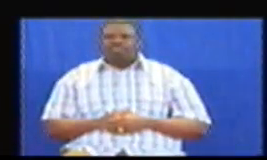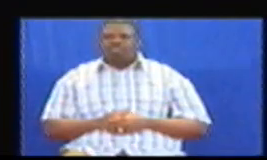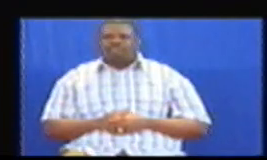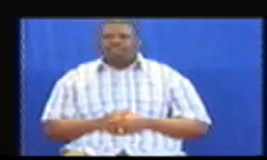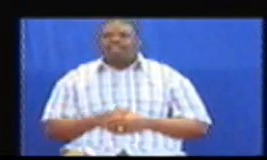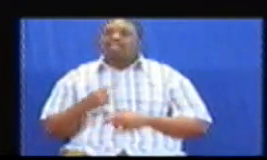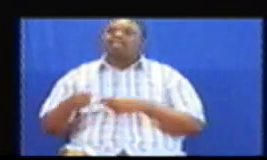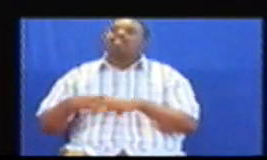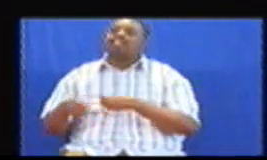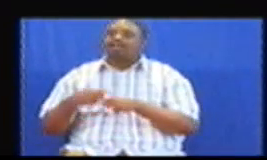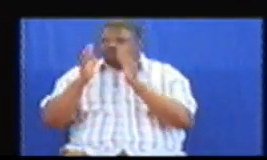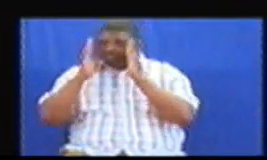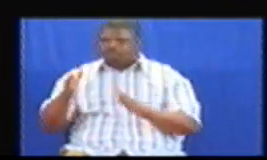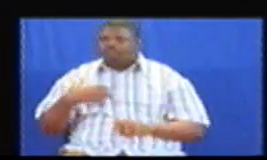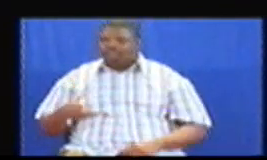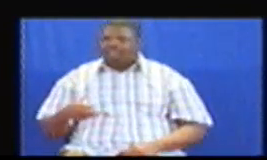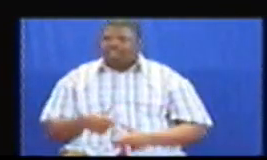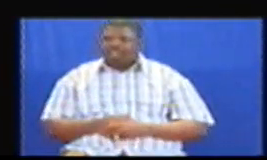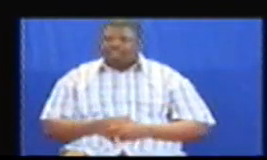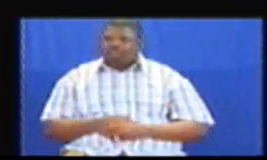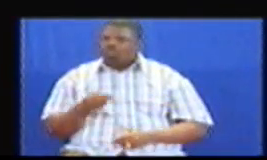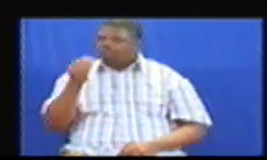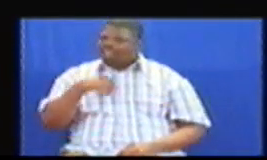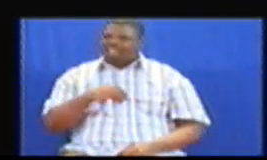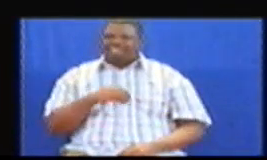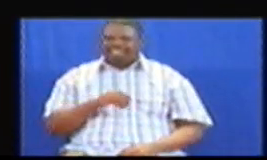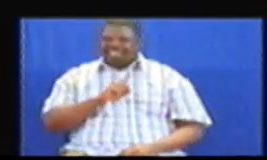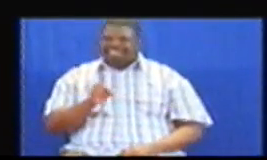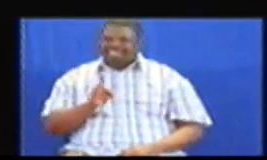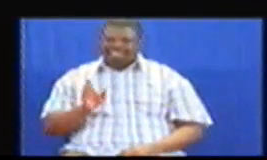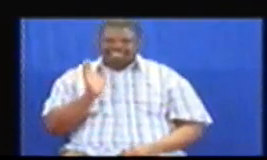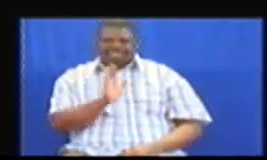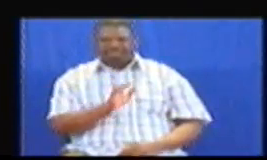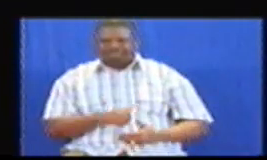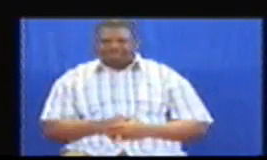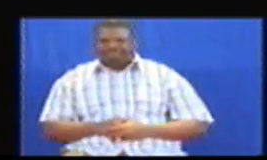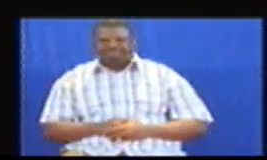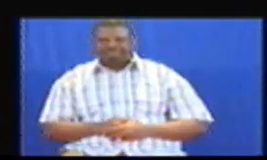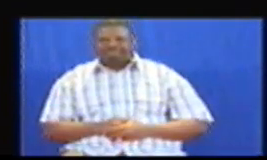Endelea Mheshimiwa Waziri, wanakulia dakika zako. Mheshimiwa Speaker,